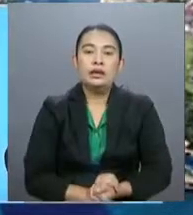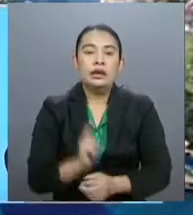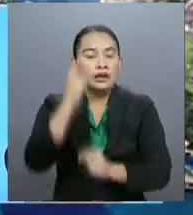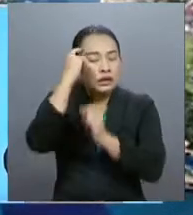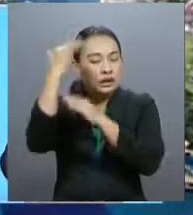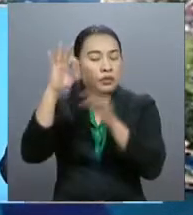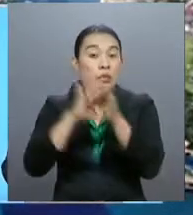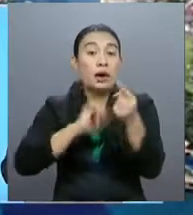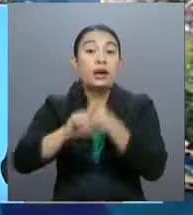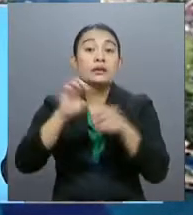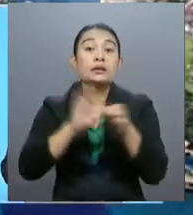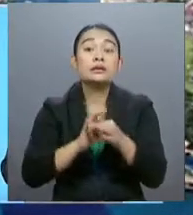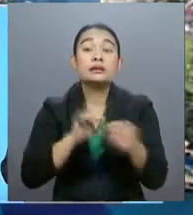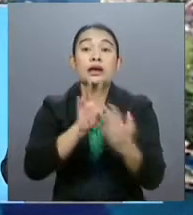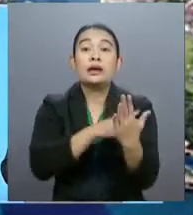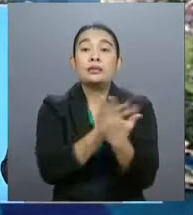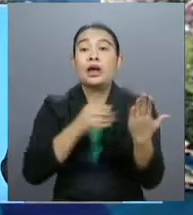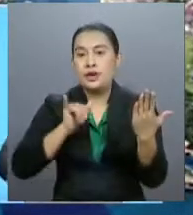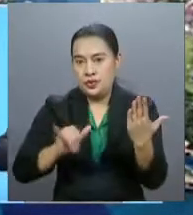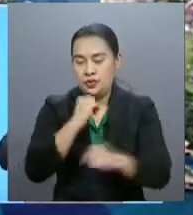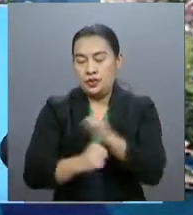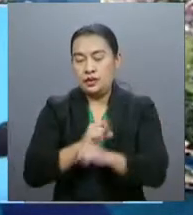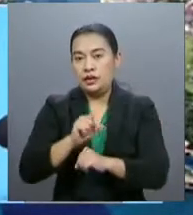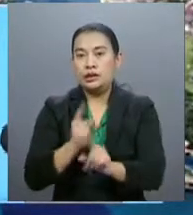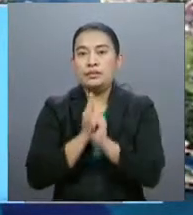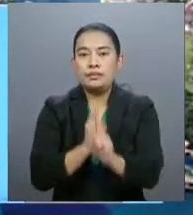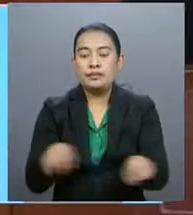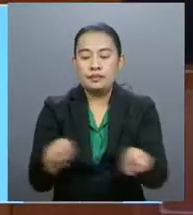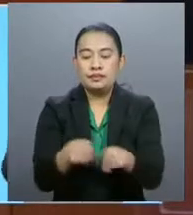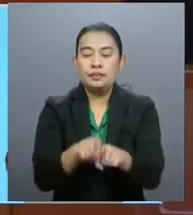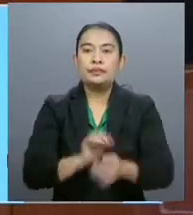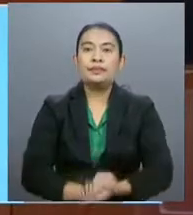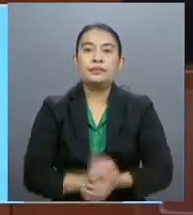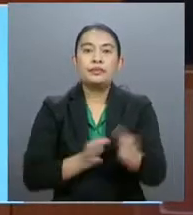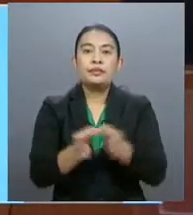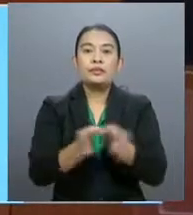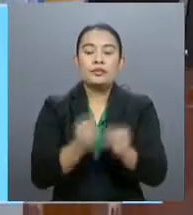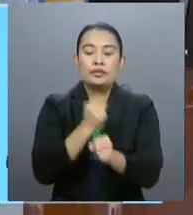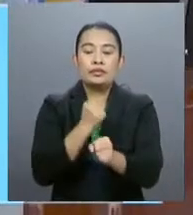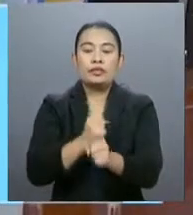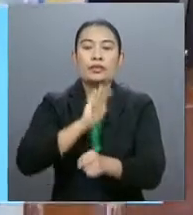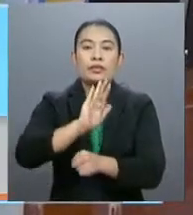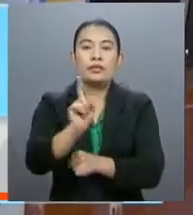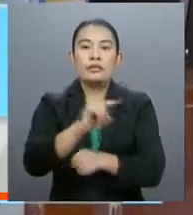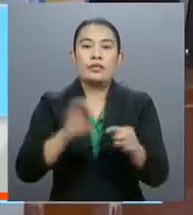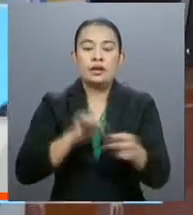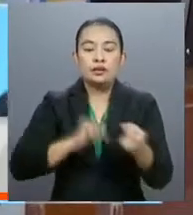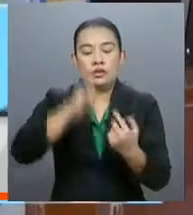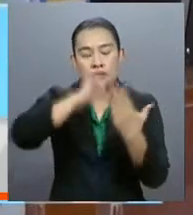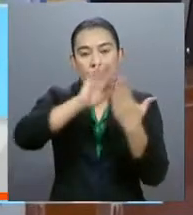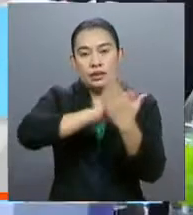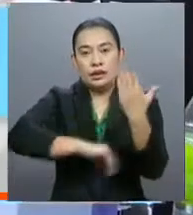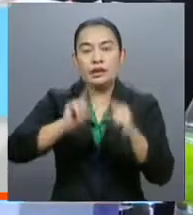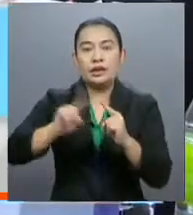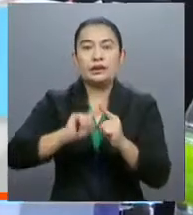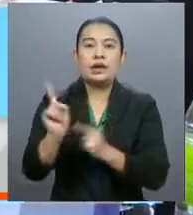ยุทธศาสตรชาติ 20ปีเพื่อขับเคลื่อนบ้านเมืองไปในทิศทางเดียวกันค่ะระหว่างชี้แจงผลการดำเนินงานและสถานการณ์บ้านเมืองในช่วง